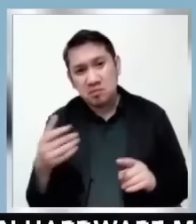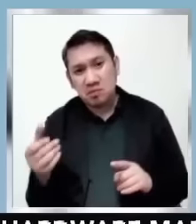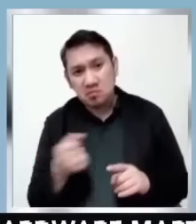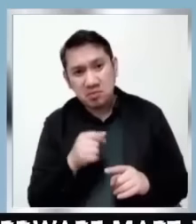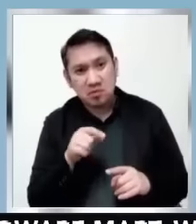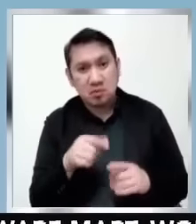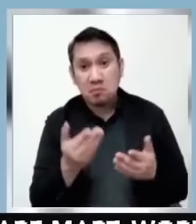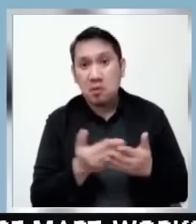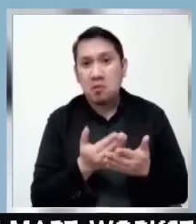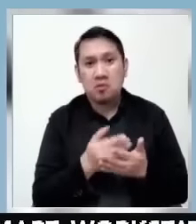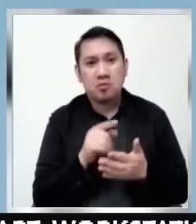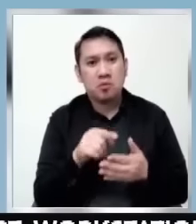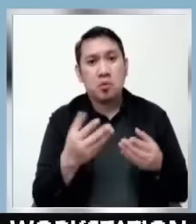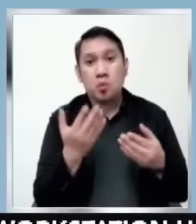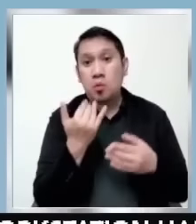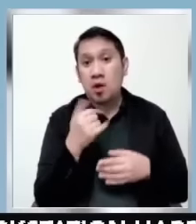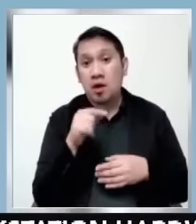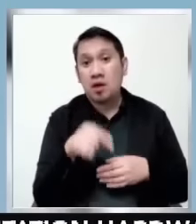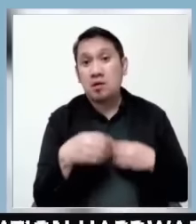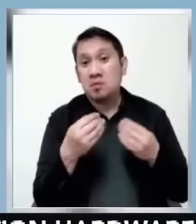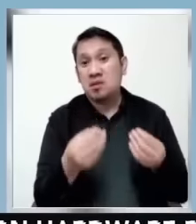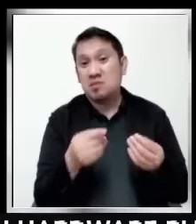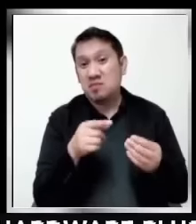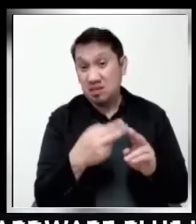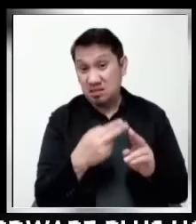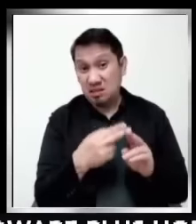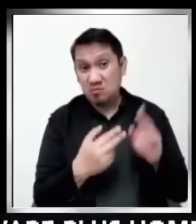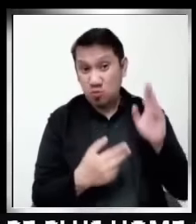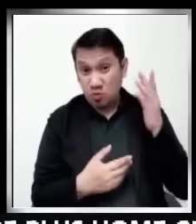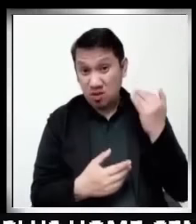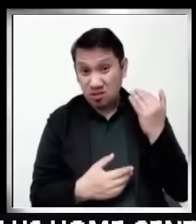naman kaya pinangalan na nilang Inistius bakunawa ang naturang isda?